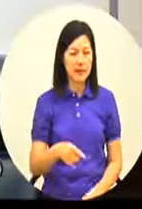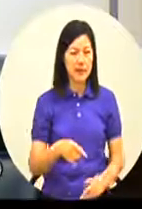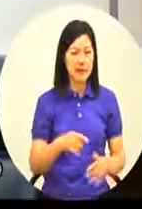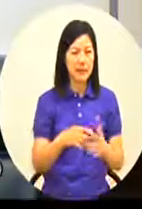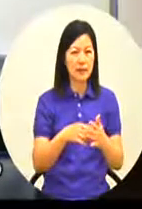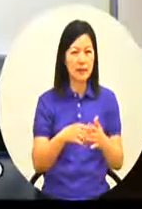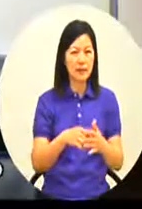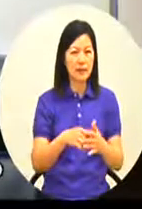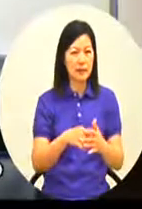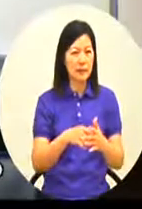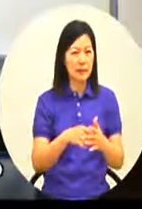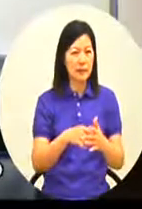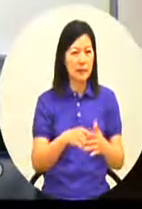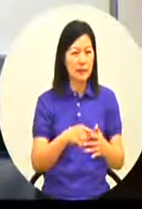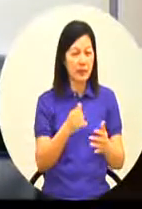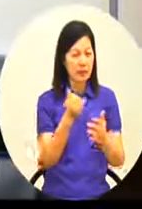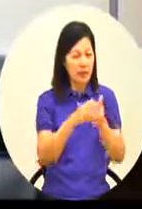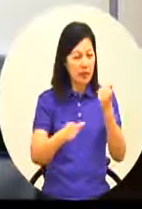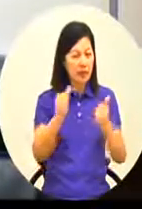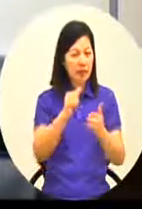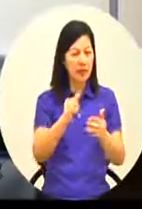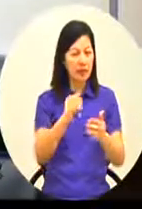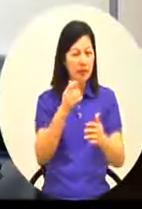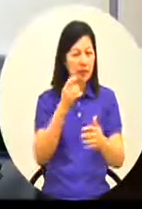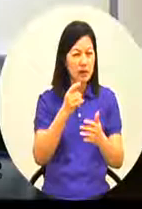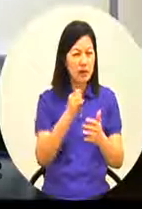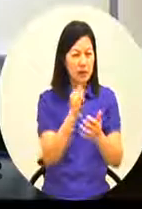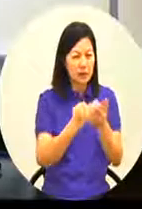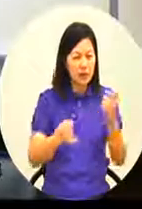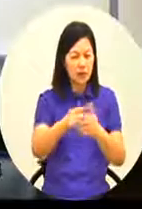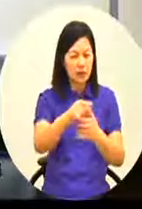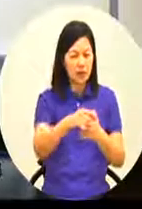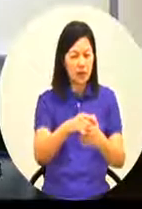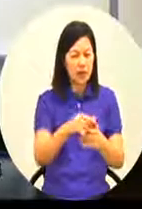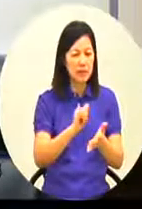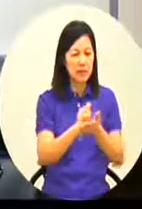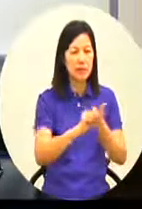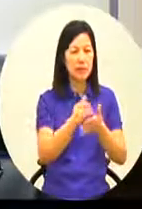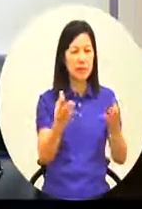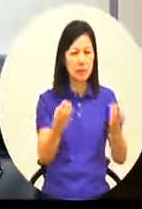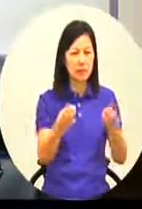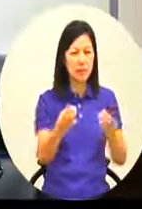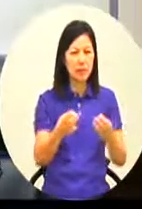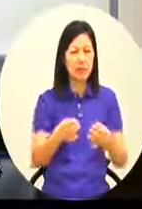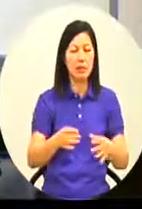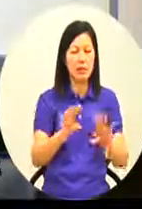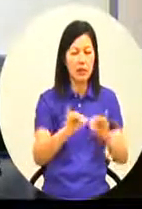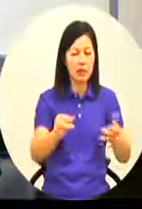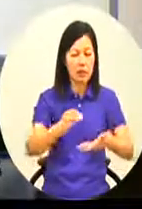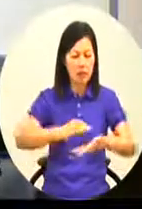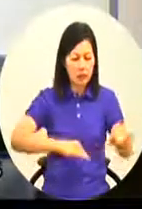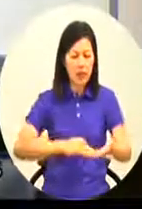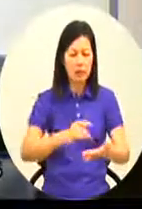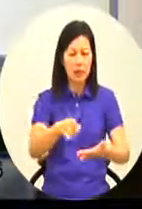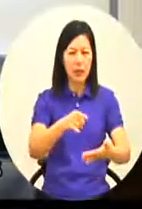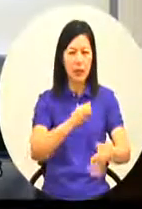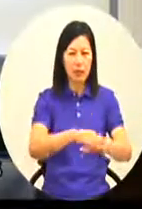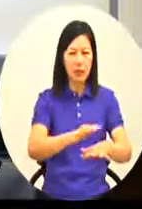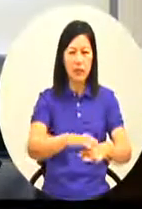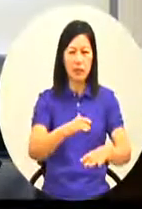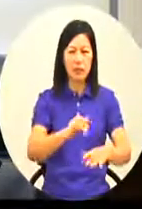哦，后辈开始跋筊，哦，才会去卖这个祖产嘛，哦，那。我刚刚讲，这些都